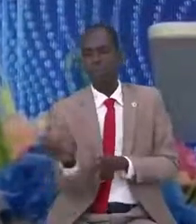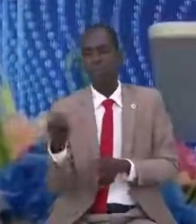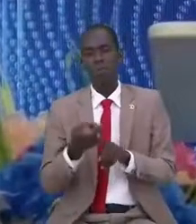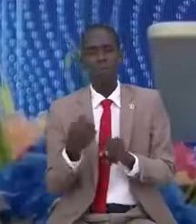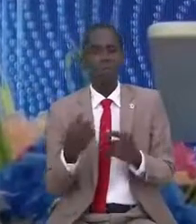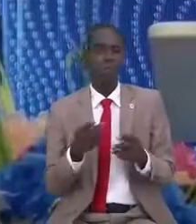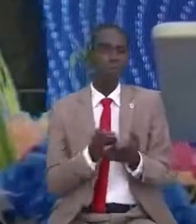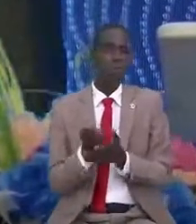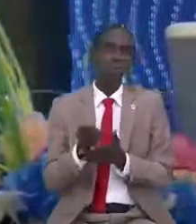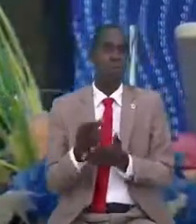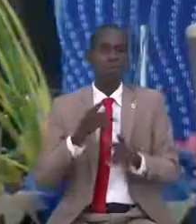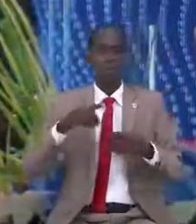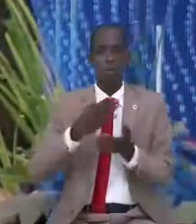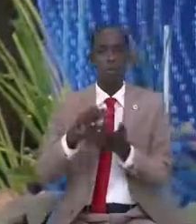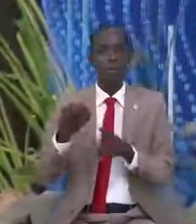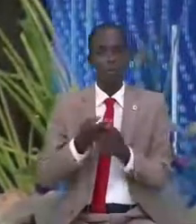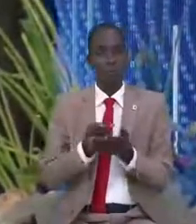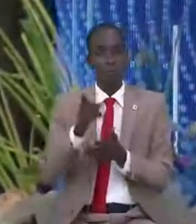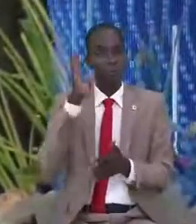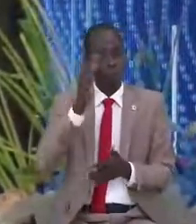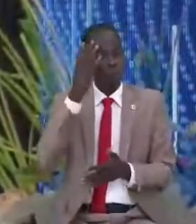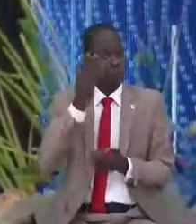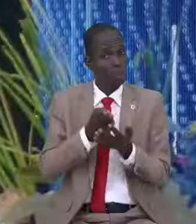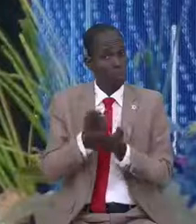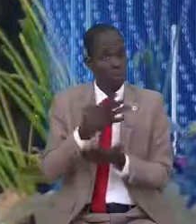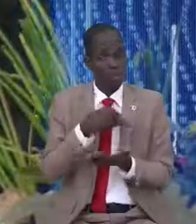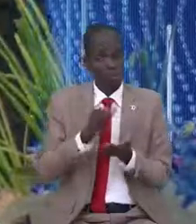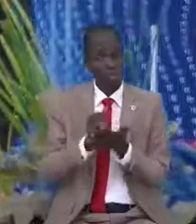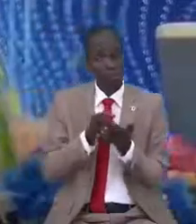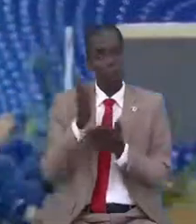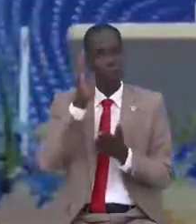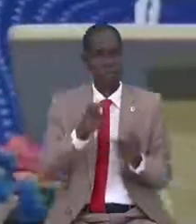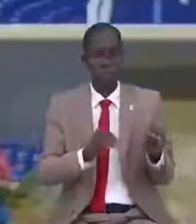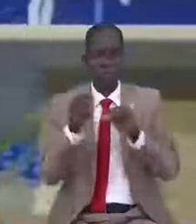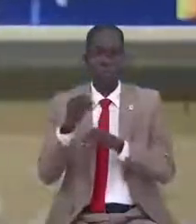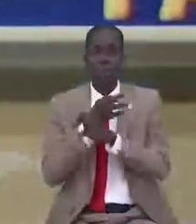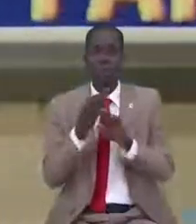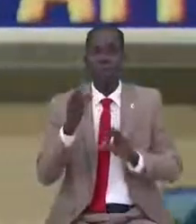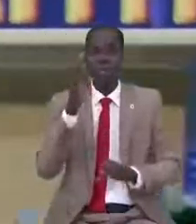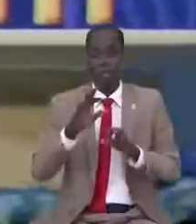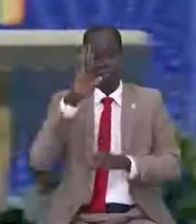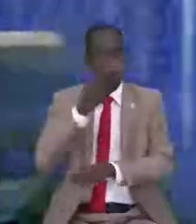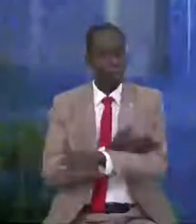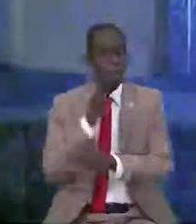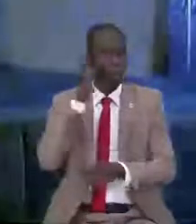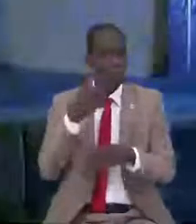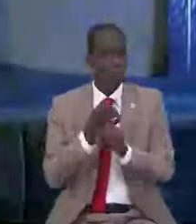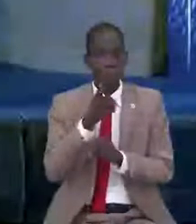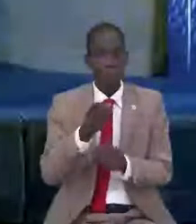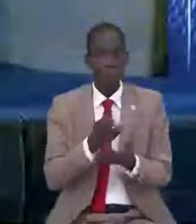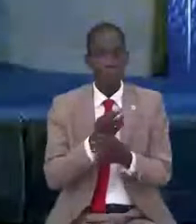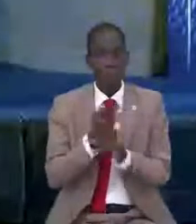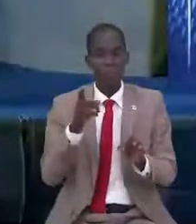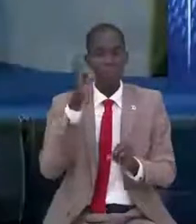il s'est éloigné de la vérité, vous connaîtrez la vérité vous affranchira. Si le Fils vous affranchit, vous